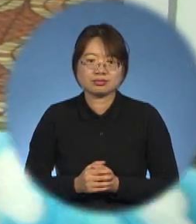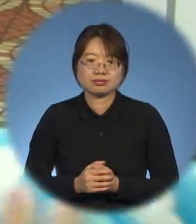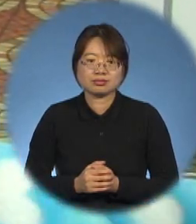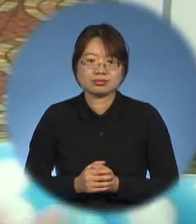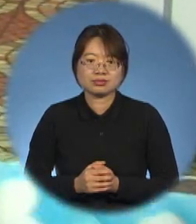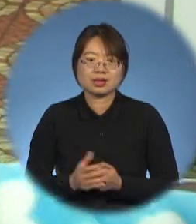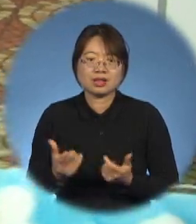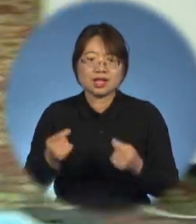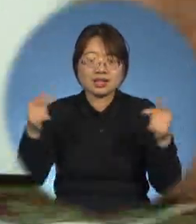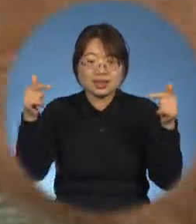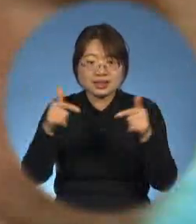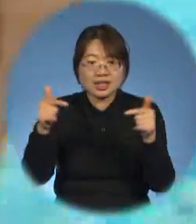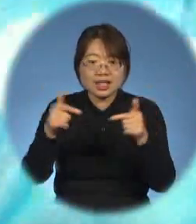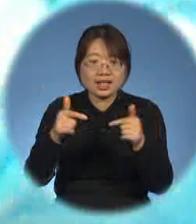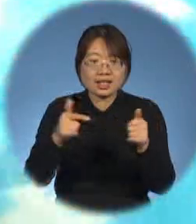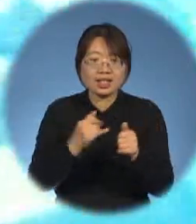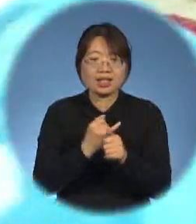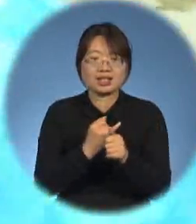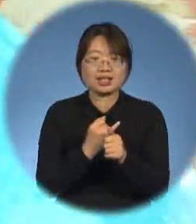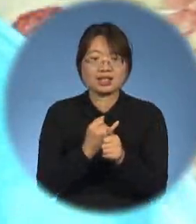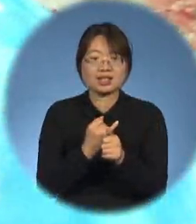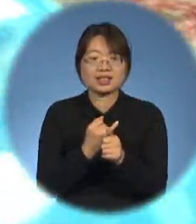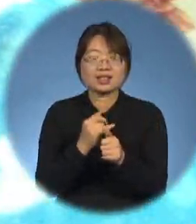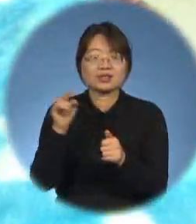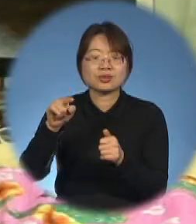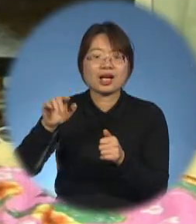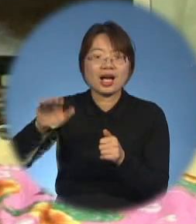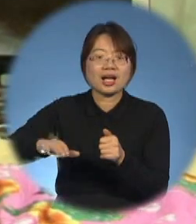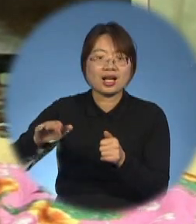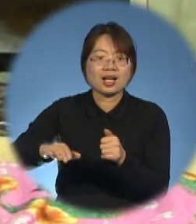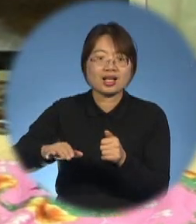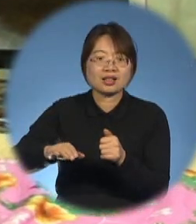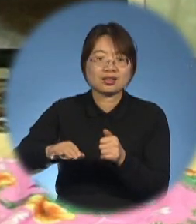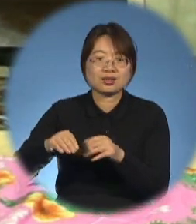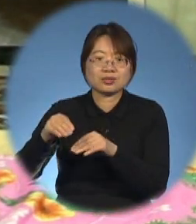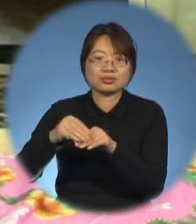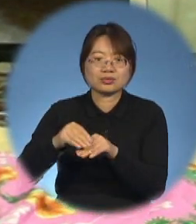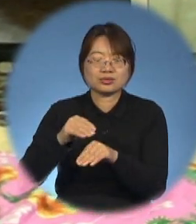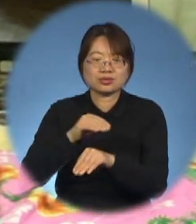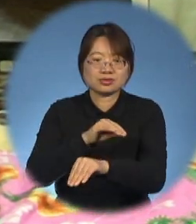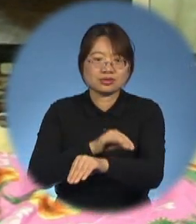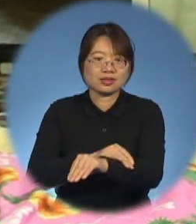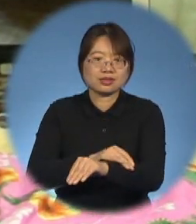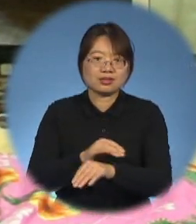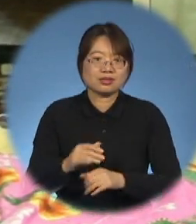멋있어 그렇다 절 말을 낮춰 또 으 야릇 없죠